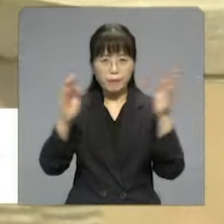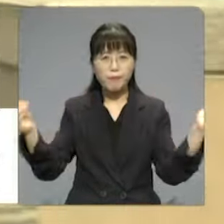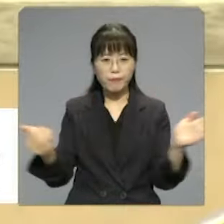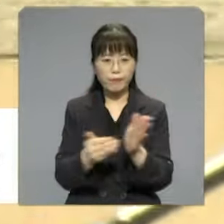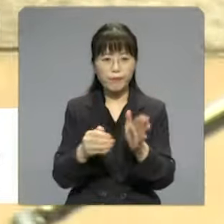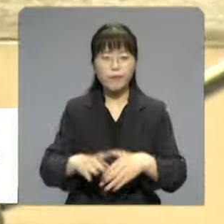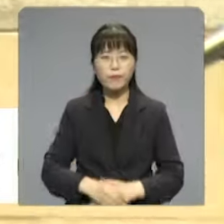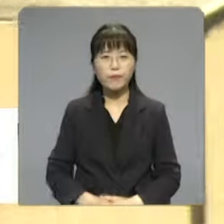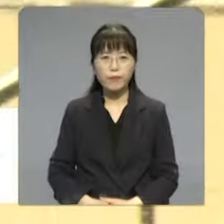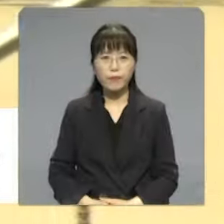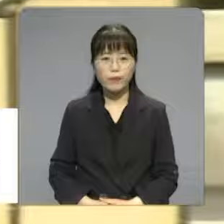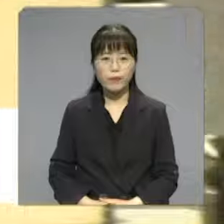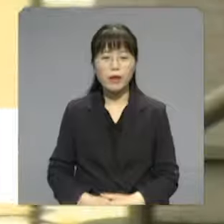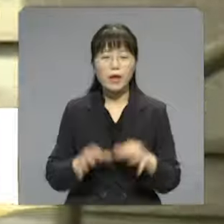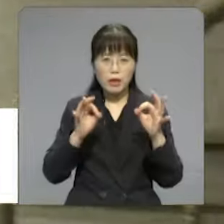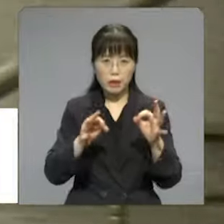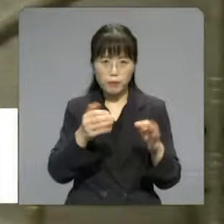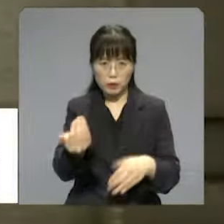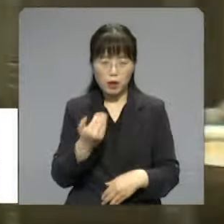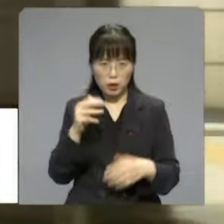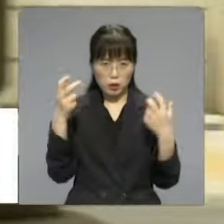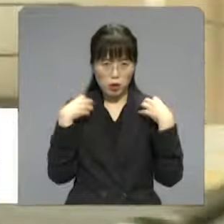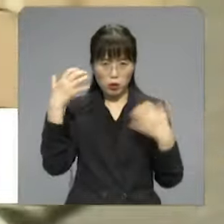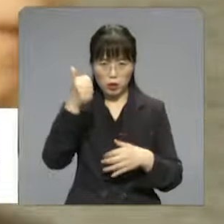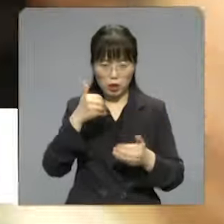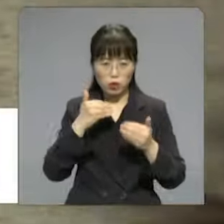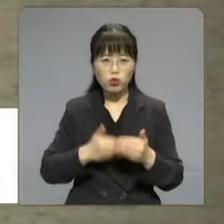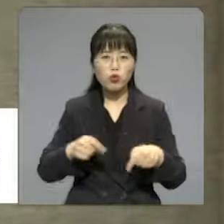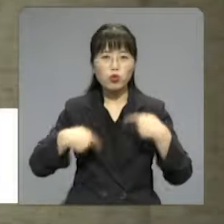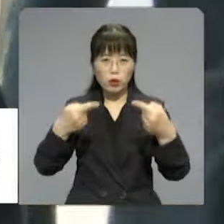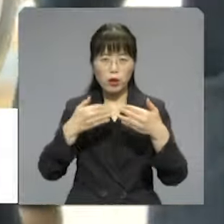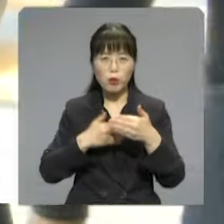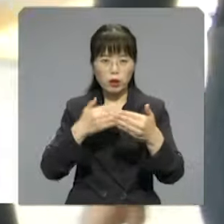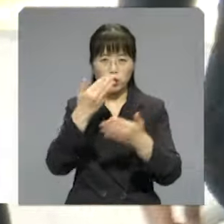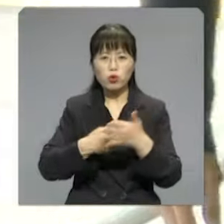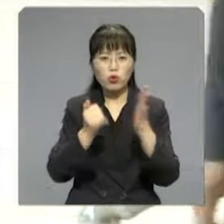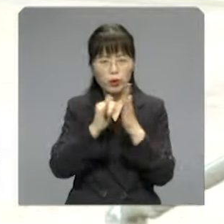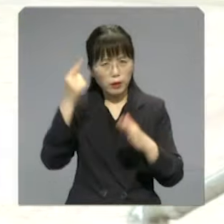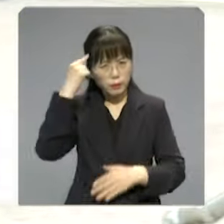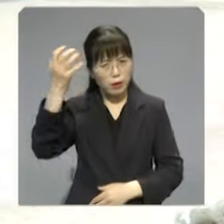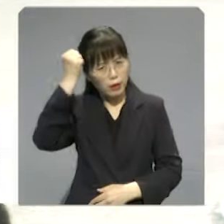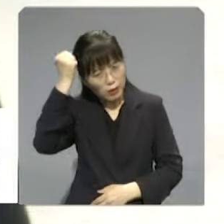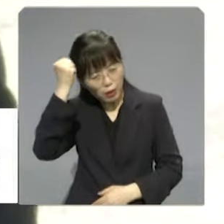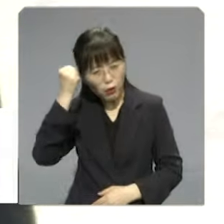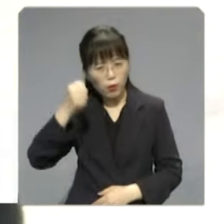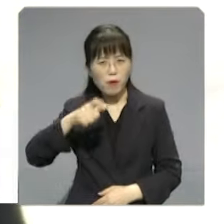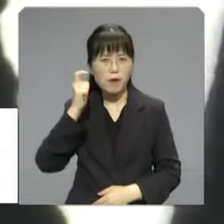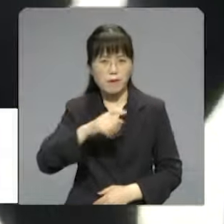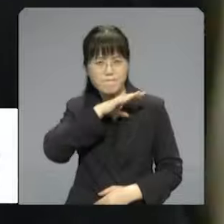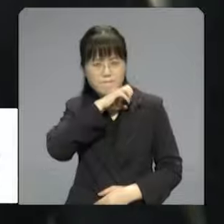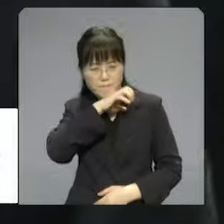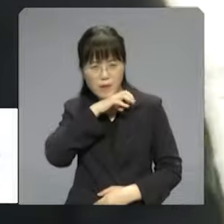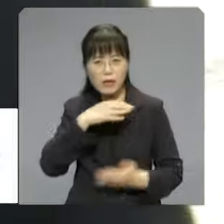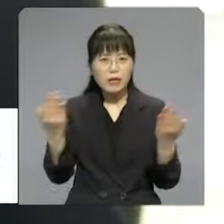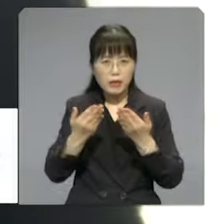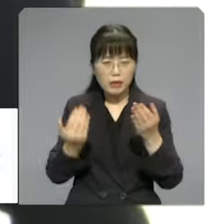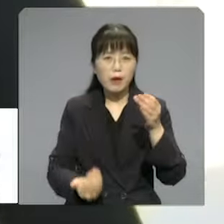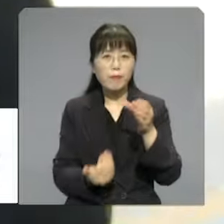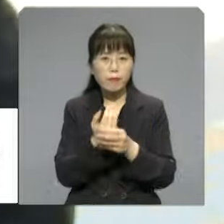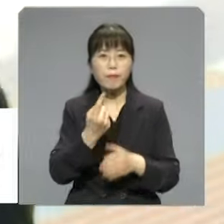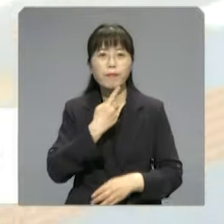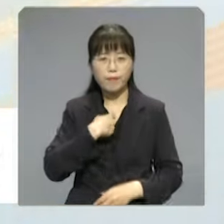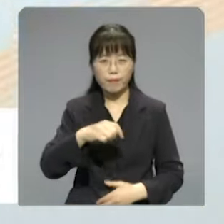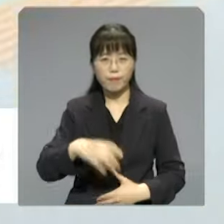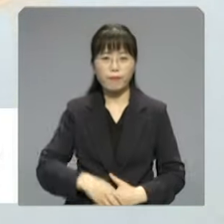열렸습니다. 김 전 청장이 출석하는 과정에서 유가족들이 머리채를 잡고 강하게 항의하는 일이